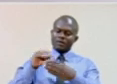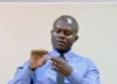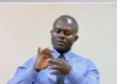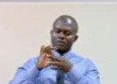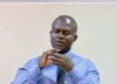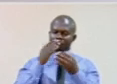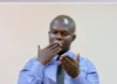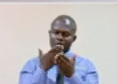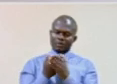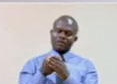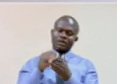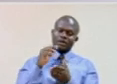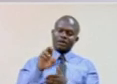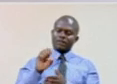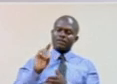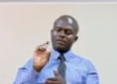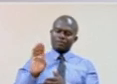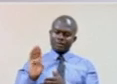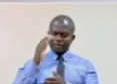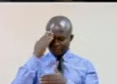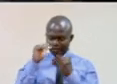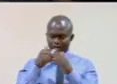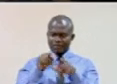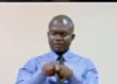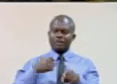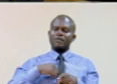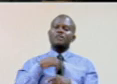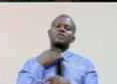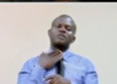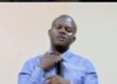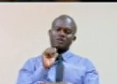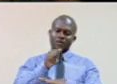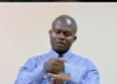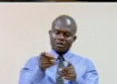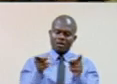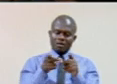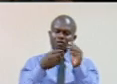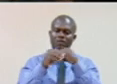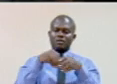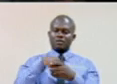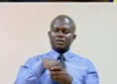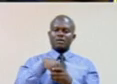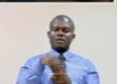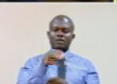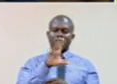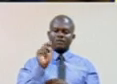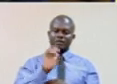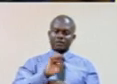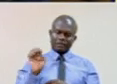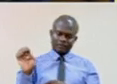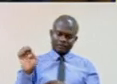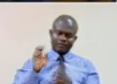en Afrique de l'Ouest. Donc il y a ces secteurs-là, mais il y a d'autres secteurs. Il y a l'industrie qui est aussi importante. Il y a le secteur